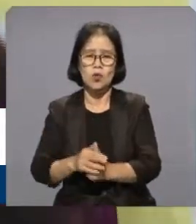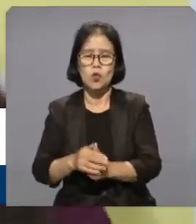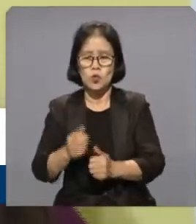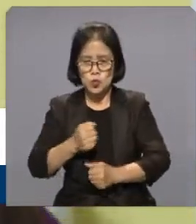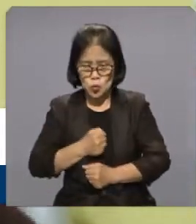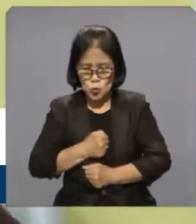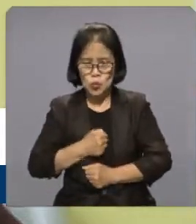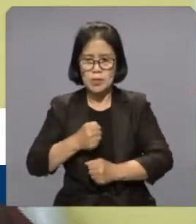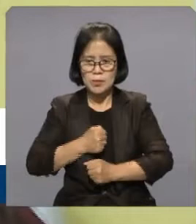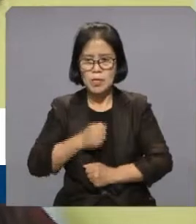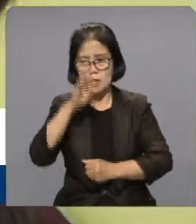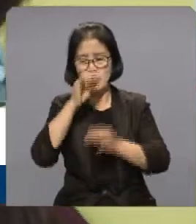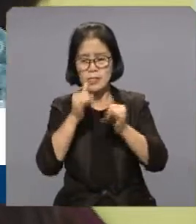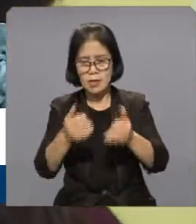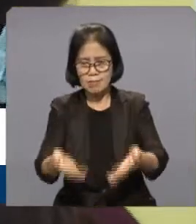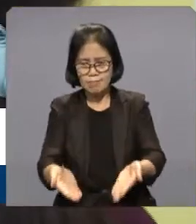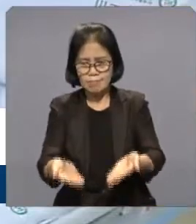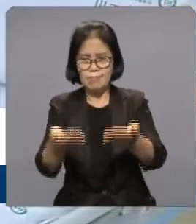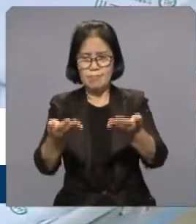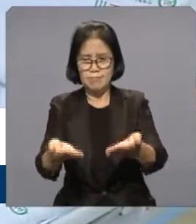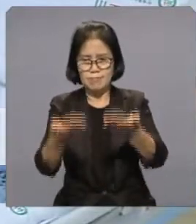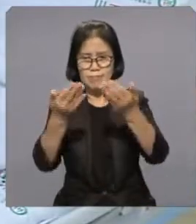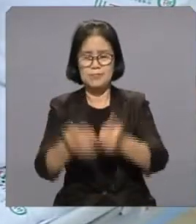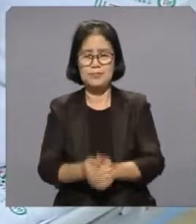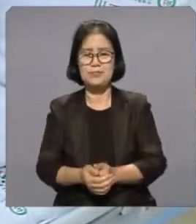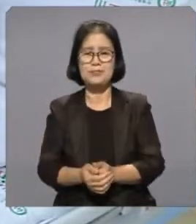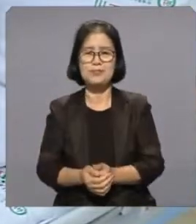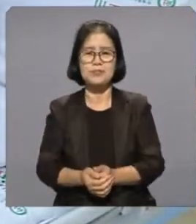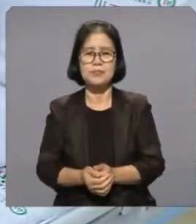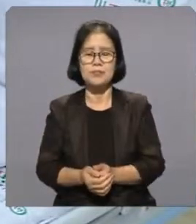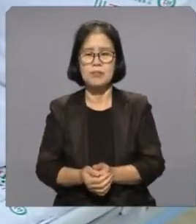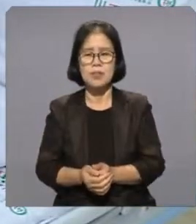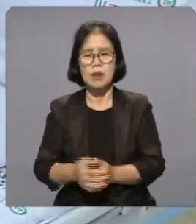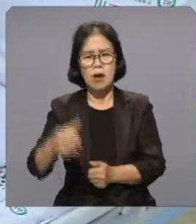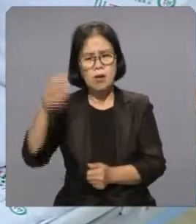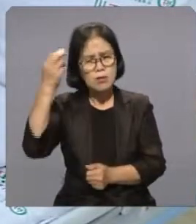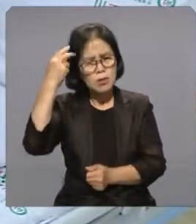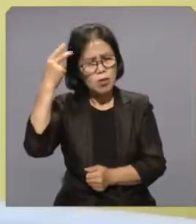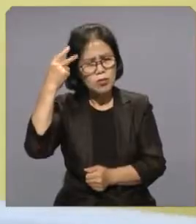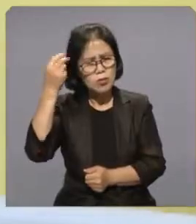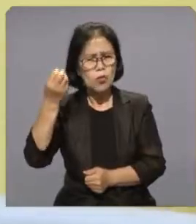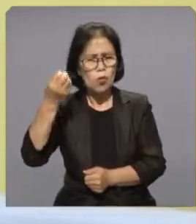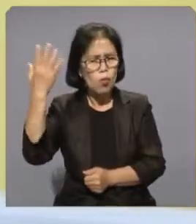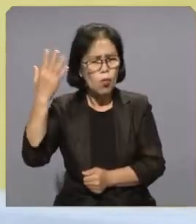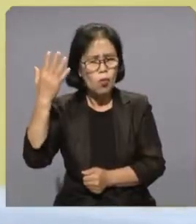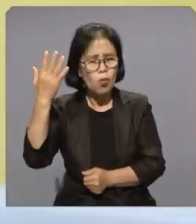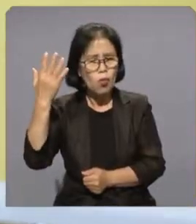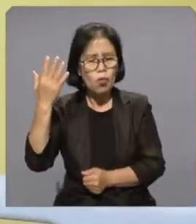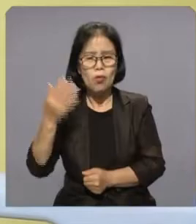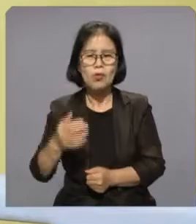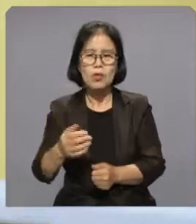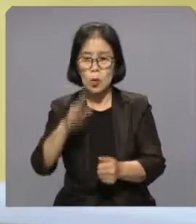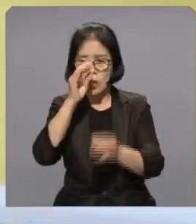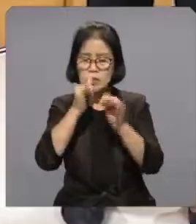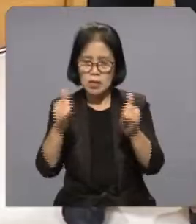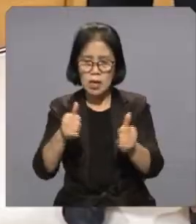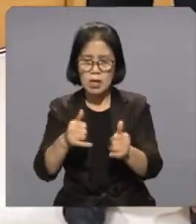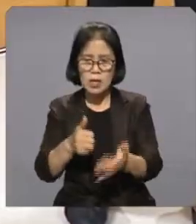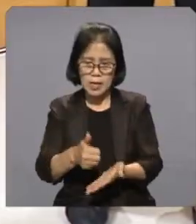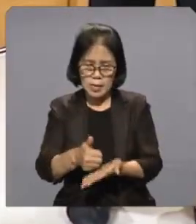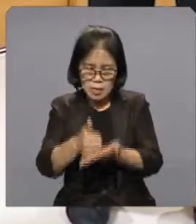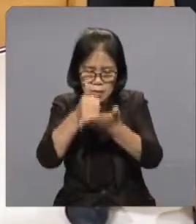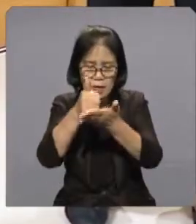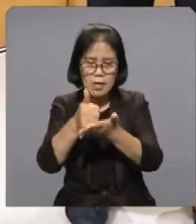조심스레 환자를 들어올립니다. 정신을 잃은 치매 환자에게 인간적 존엄을 지켜주는 휴머니투드